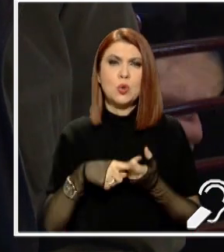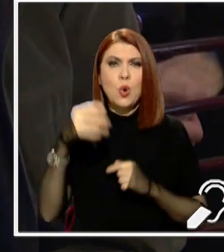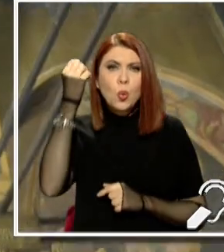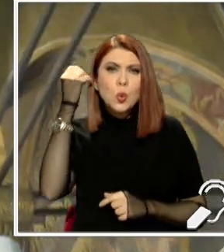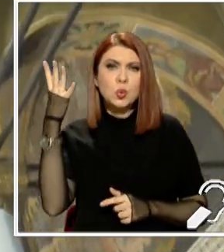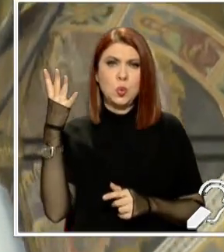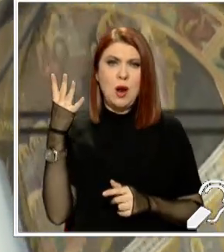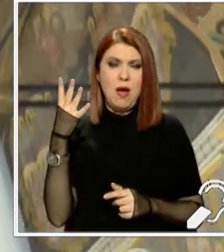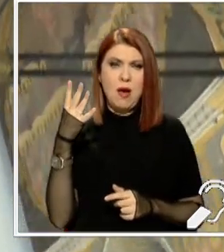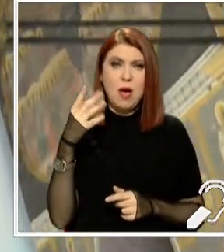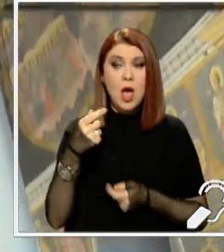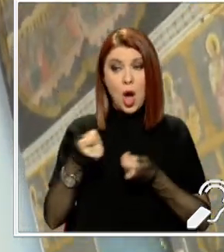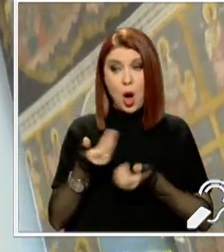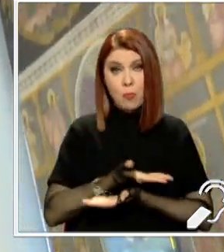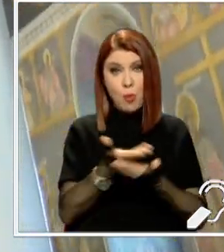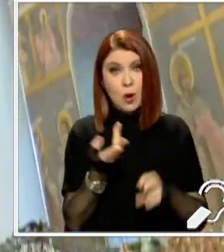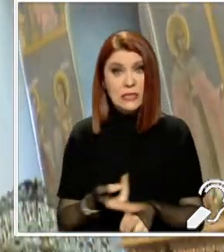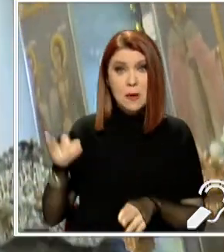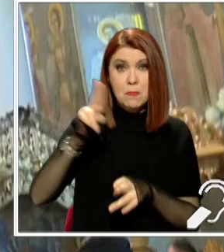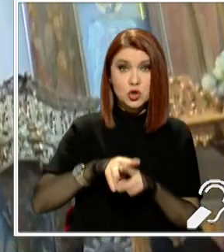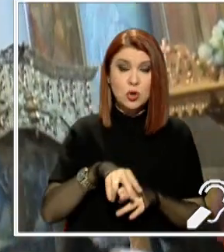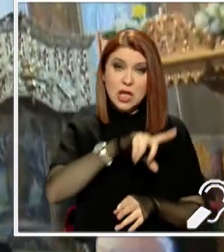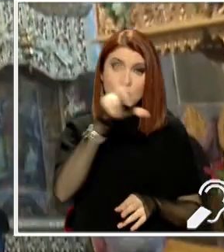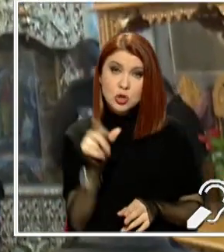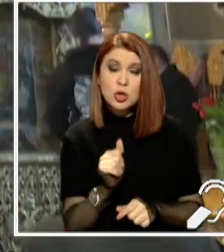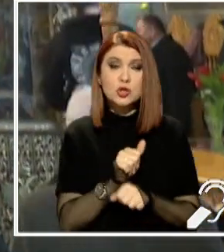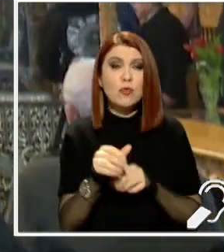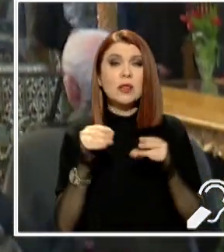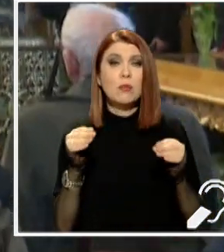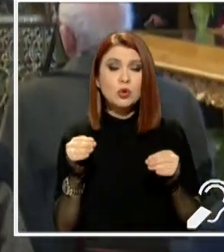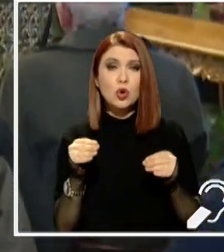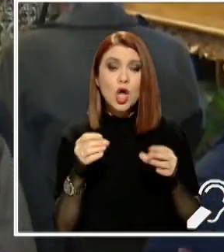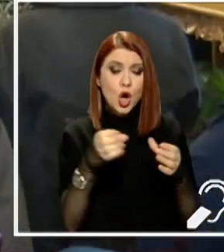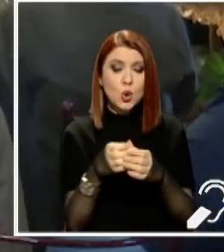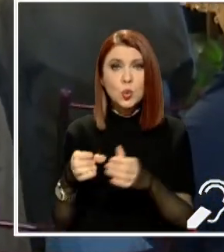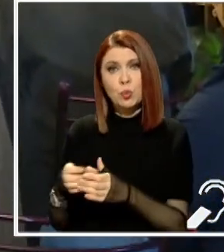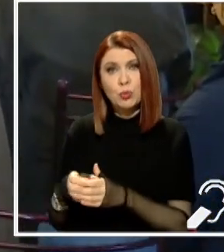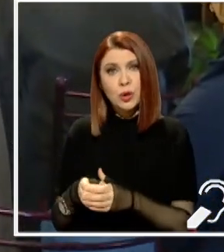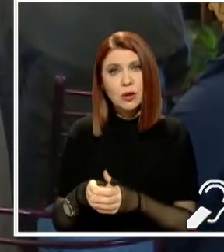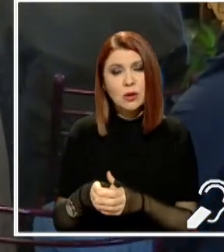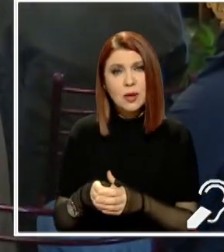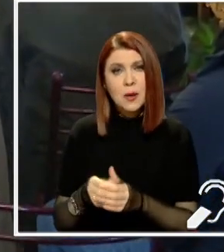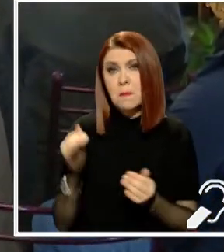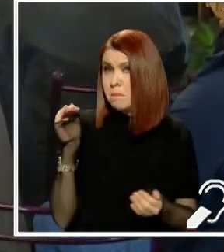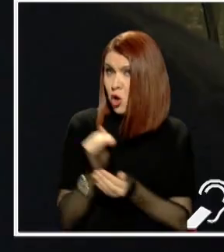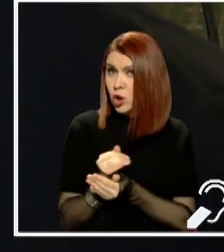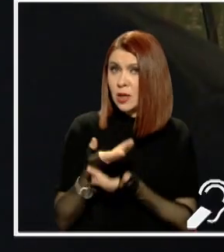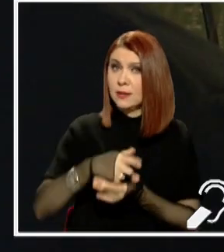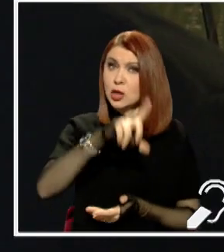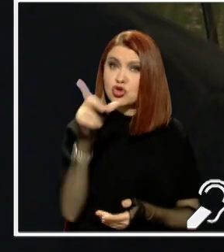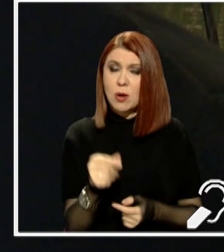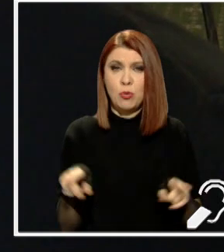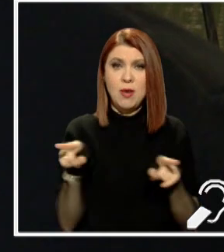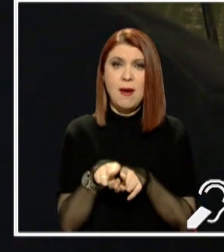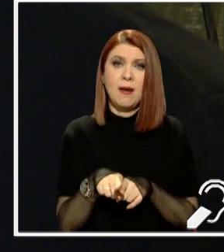culturală atât a populației majoritare nipone, cât și a foarte multor grupuri etnice minoritare din această țară, cum ar